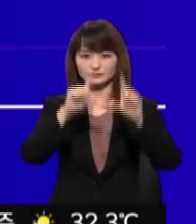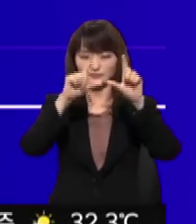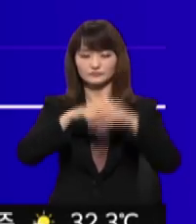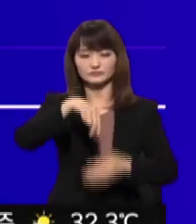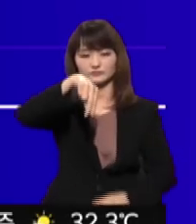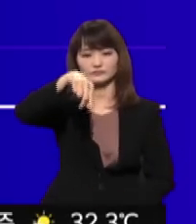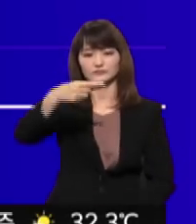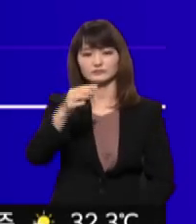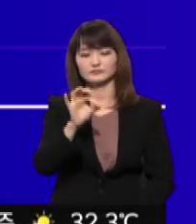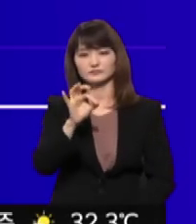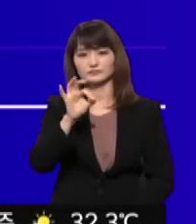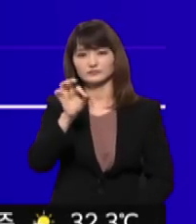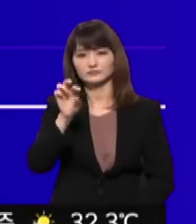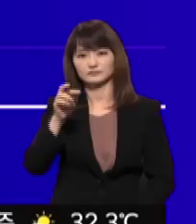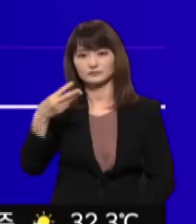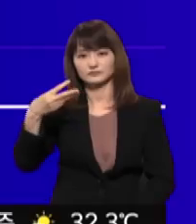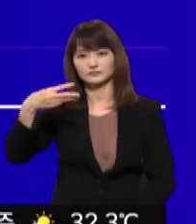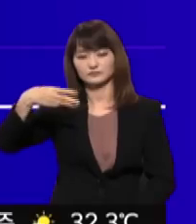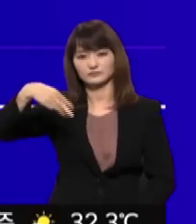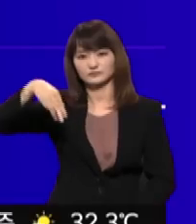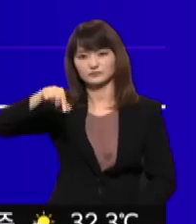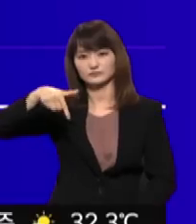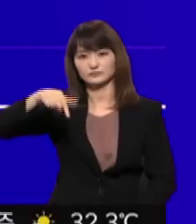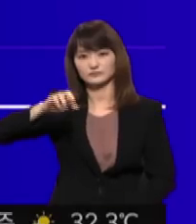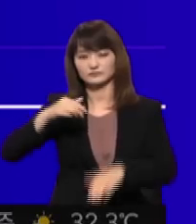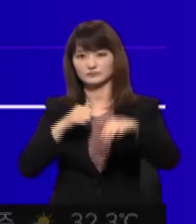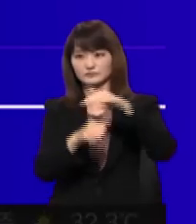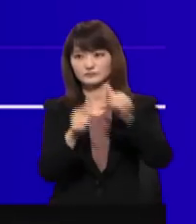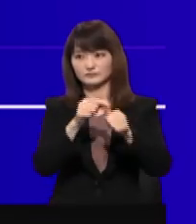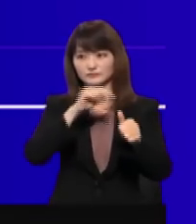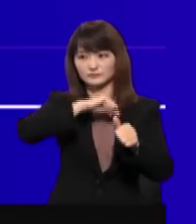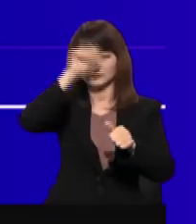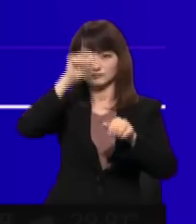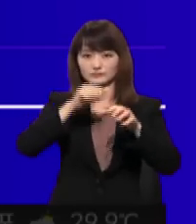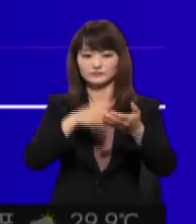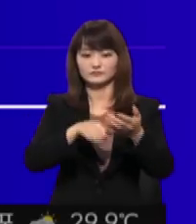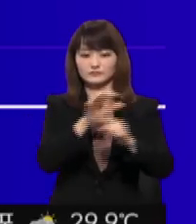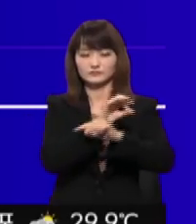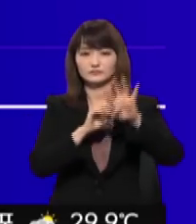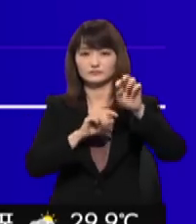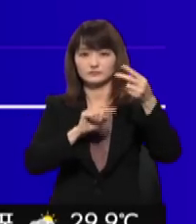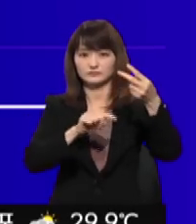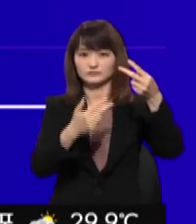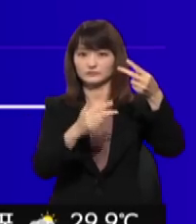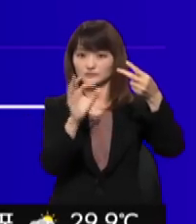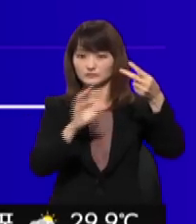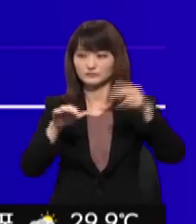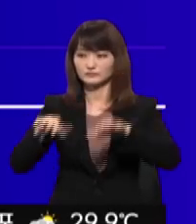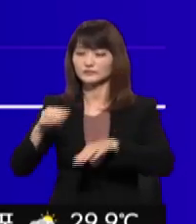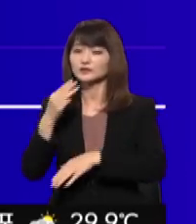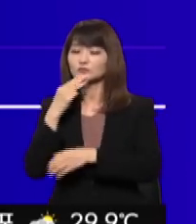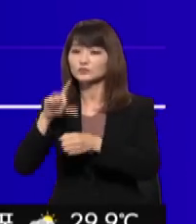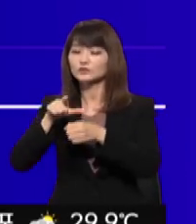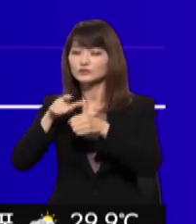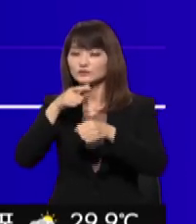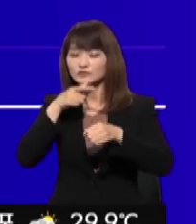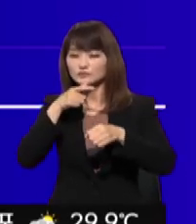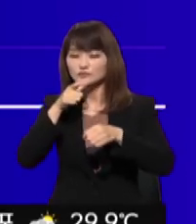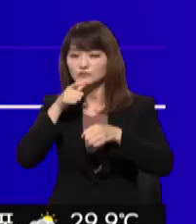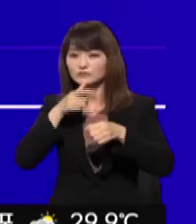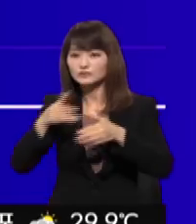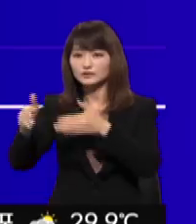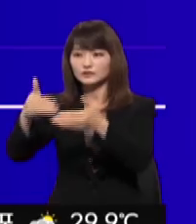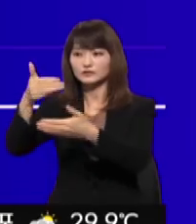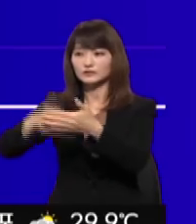대표가 선출됐을 때는 투표율이 42.7%입니다 올해는 이제 말씀하신 대로 서울 경기를 남겨놓고 있는데 누적 권리정원 투표율은